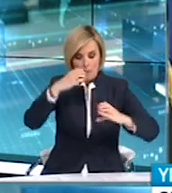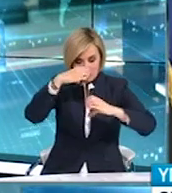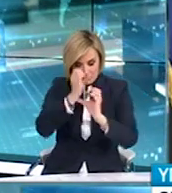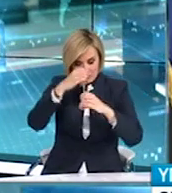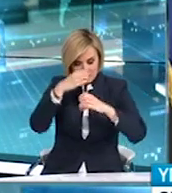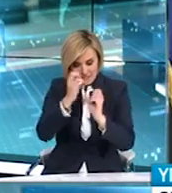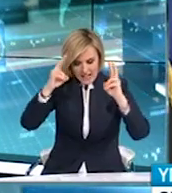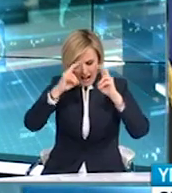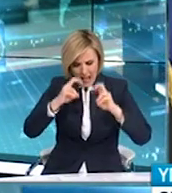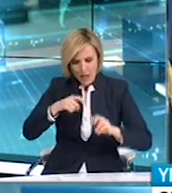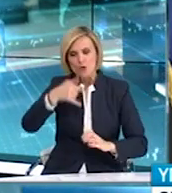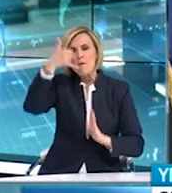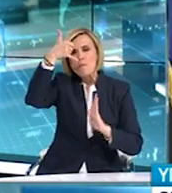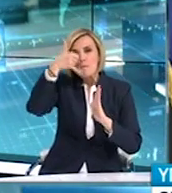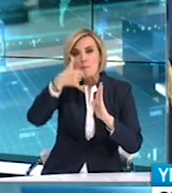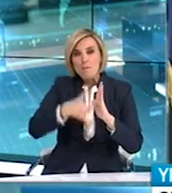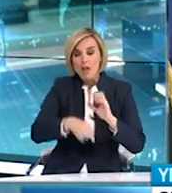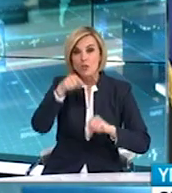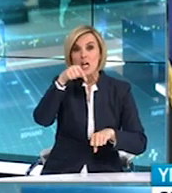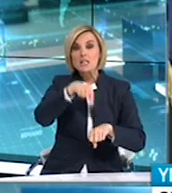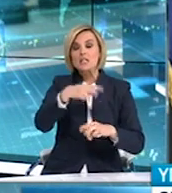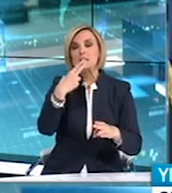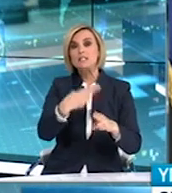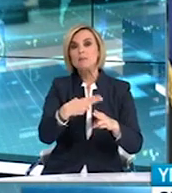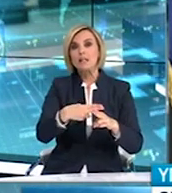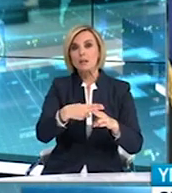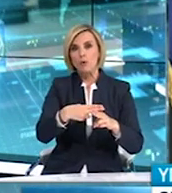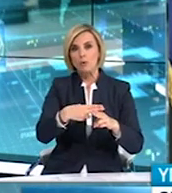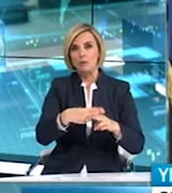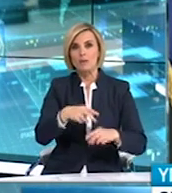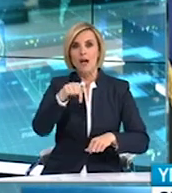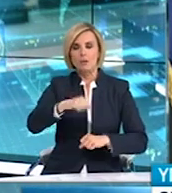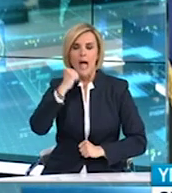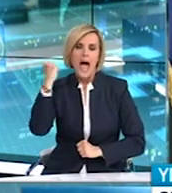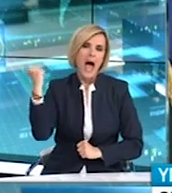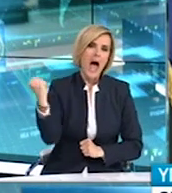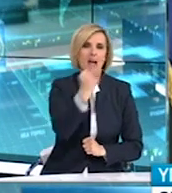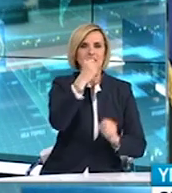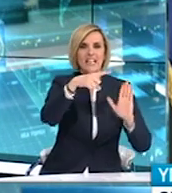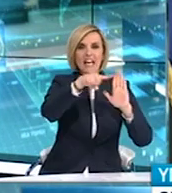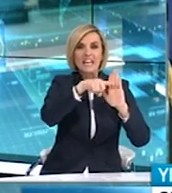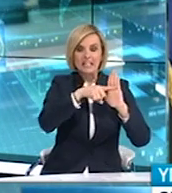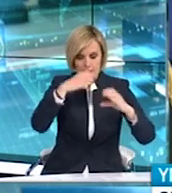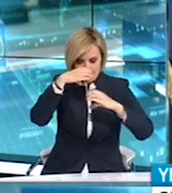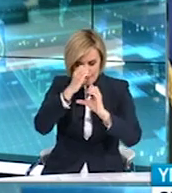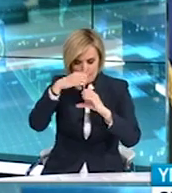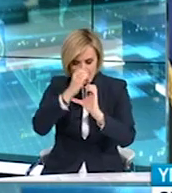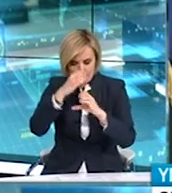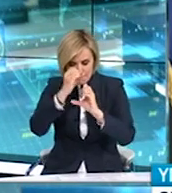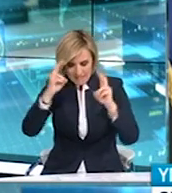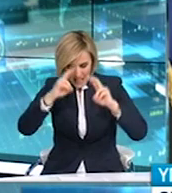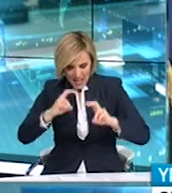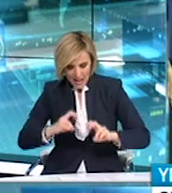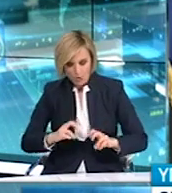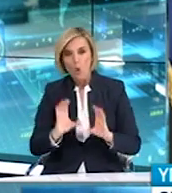στην ερώτηση. Είπαμε, ο εργαστηριακός έλεγχος γίνεται αυτή τη στιγμή με αυστηρά κριτήρια. Κριτήρια που αφορούν ομάδες